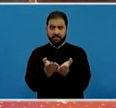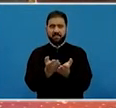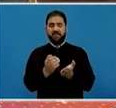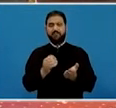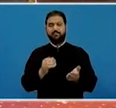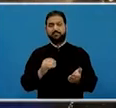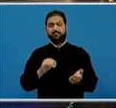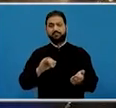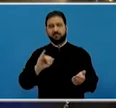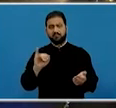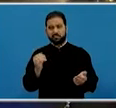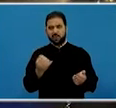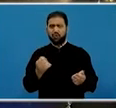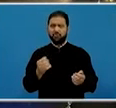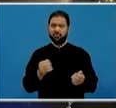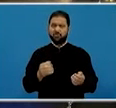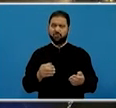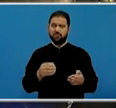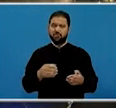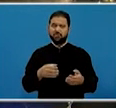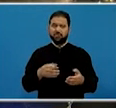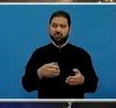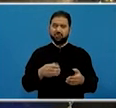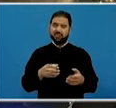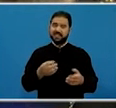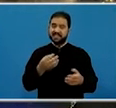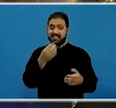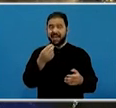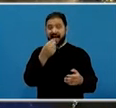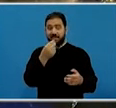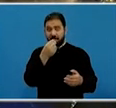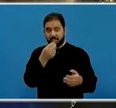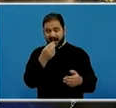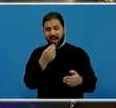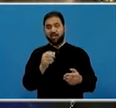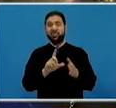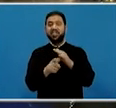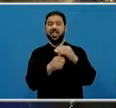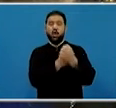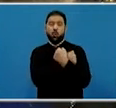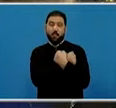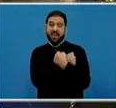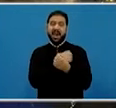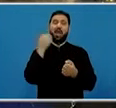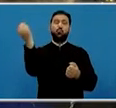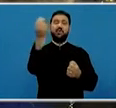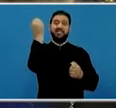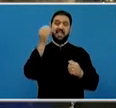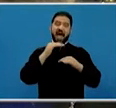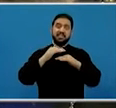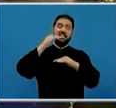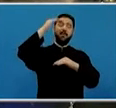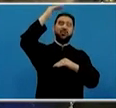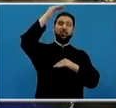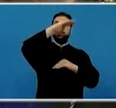se alimentează sau se adapă, dacă putem să folosim acest cuvânt, din iubirea dumnezeiască, cred că depășește